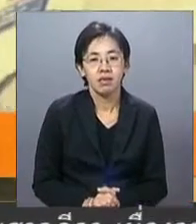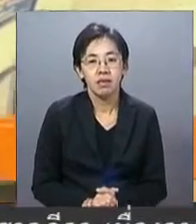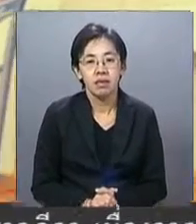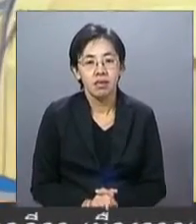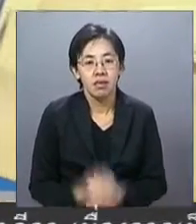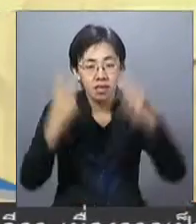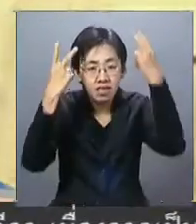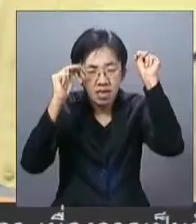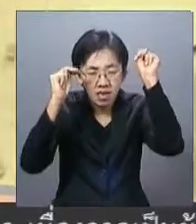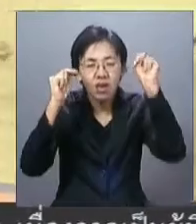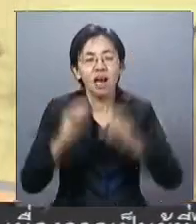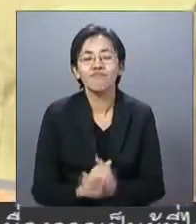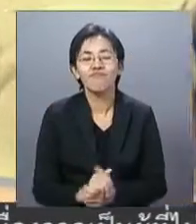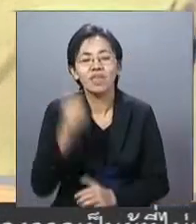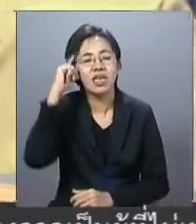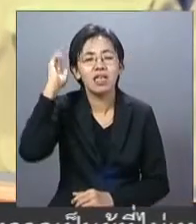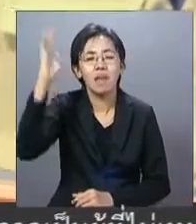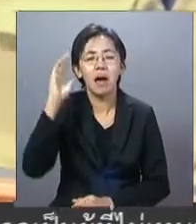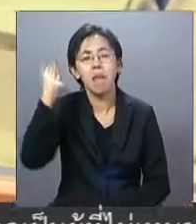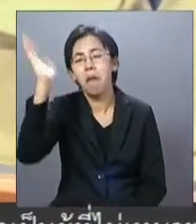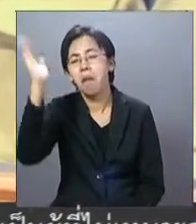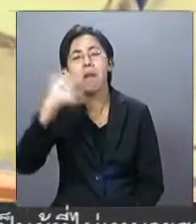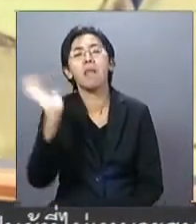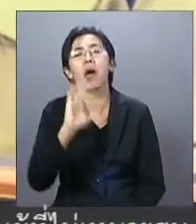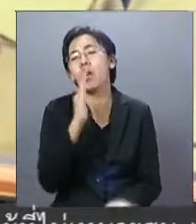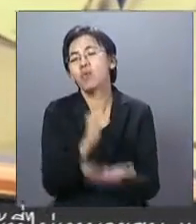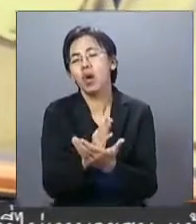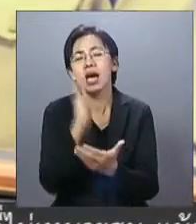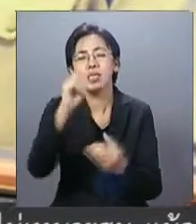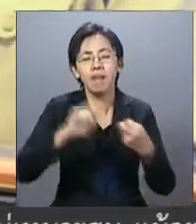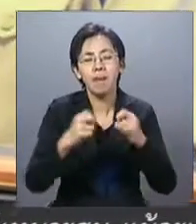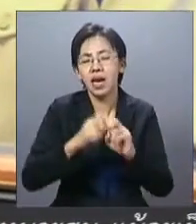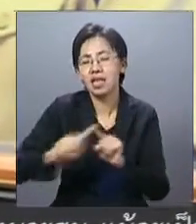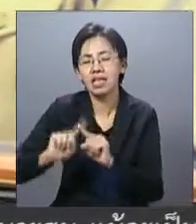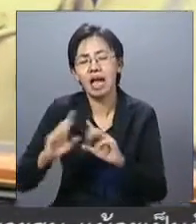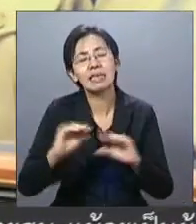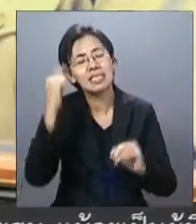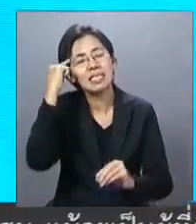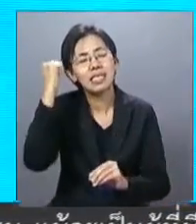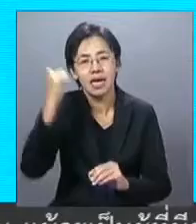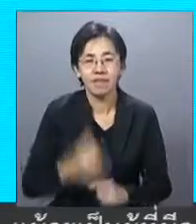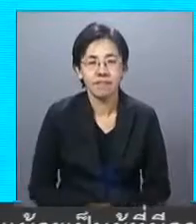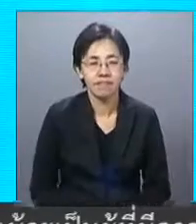าน่าจะหยุดพูดเพื่อที่จะหยุดความเคลื่อนไหวต่างๆได้เราไปฟังเสียงกันค่ะ